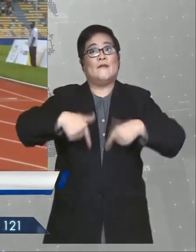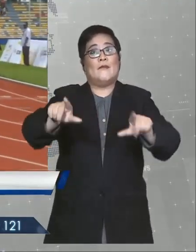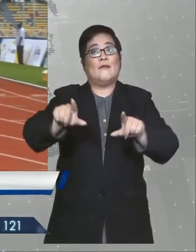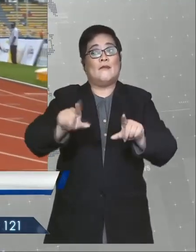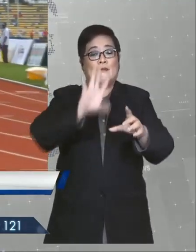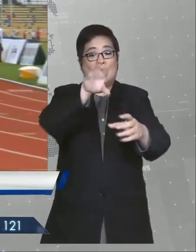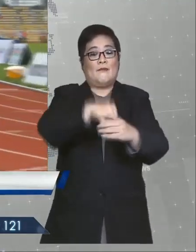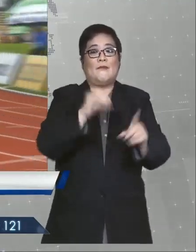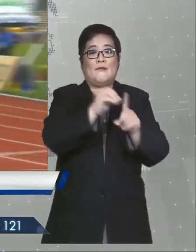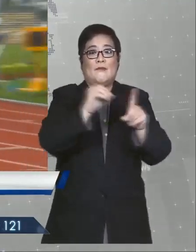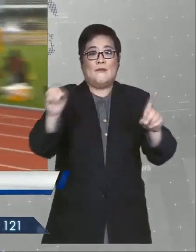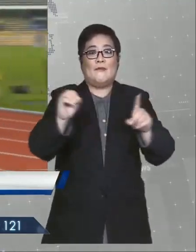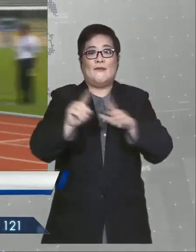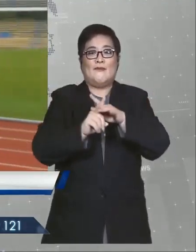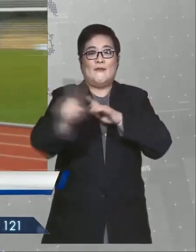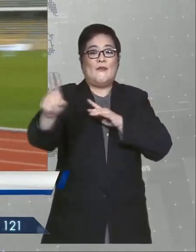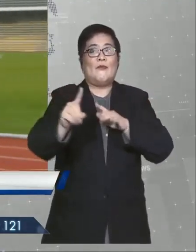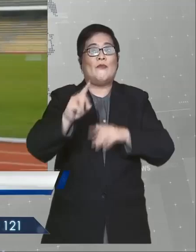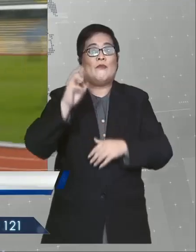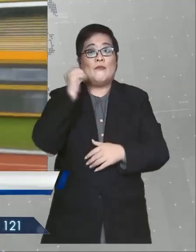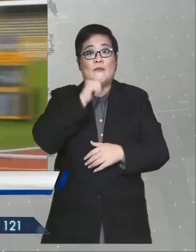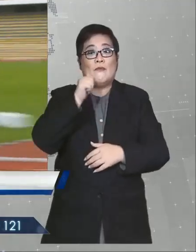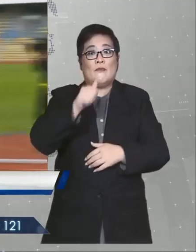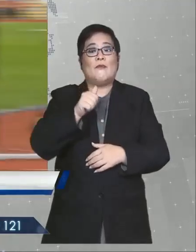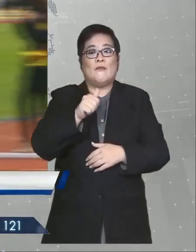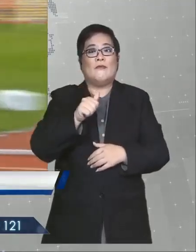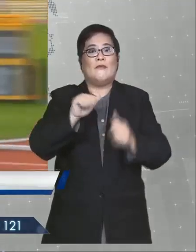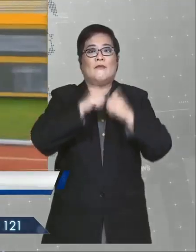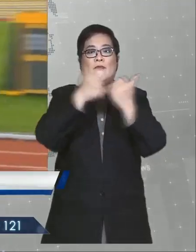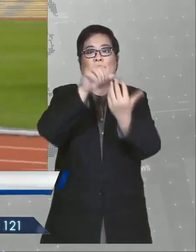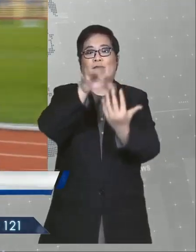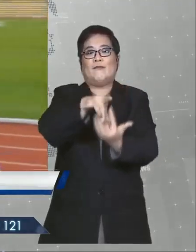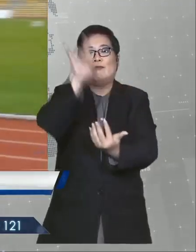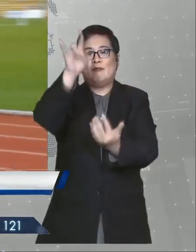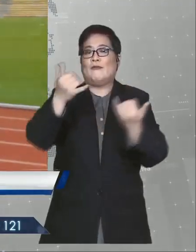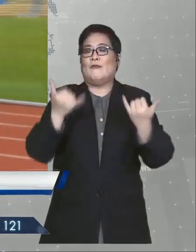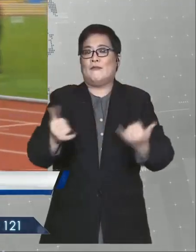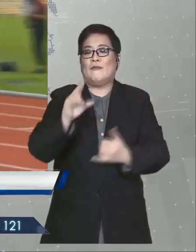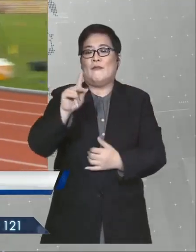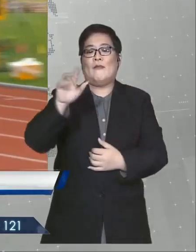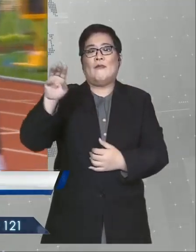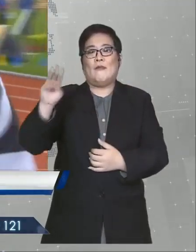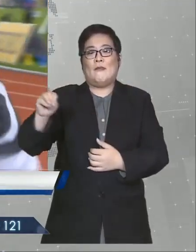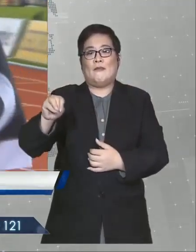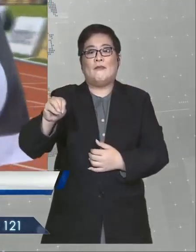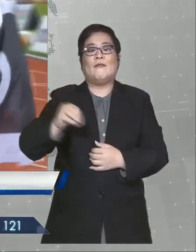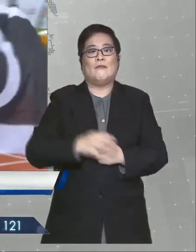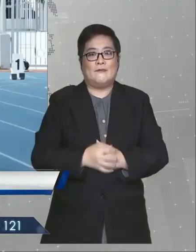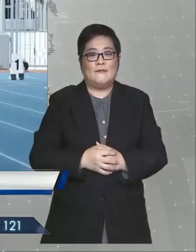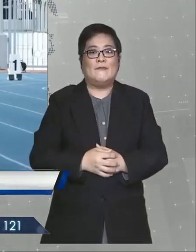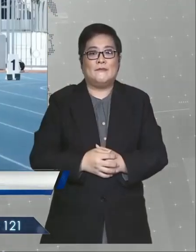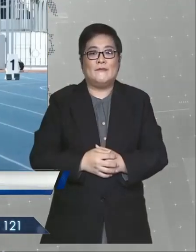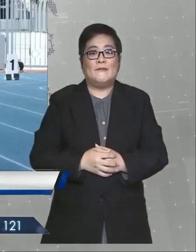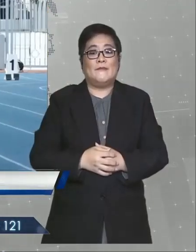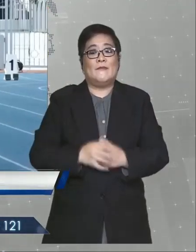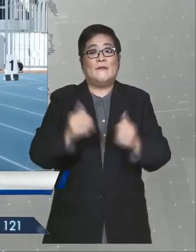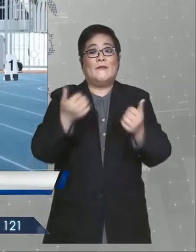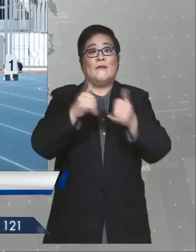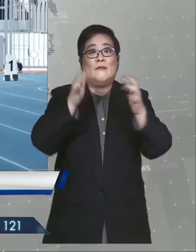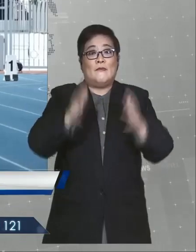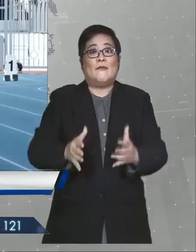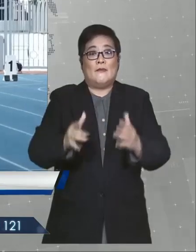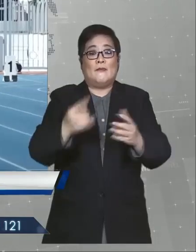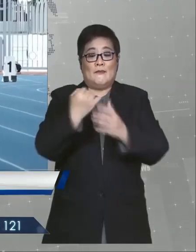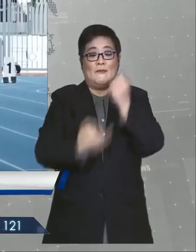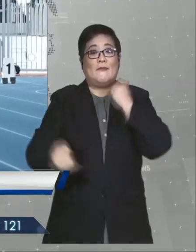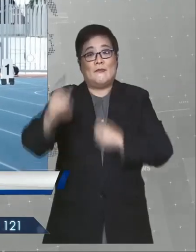acara 100 meter pecut wanita selepas menjadi atlet pilihan Kesatuan Olahraga Malaysia KOM yang menerima slot wildcard. Atlet kelahiran Terengganu